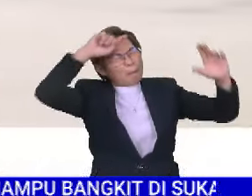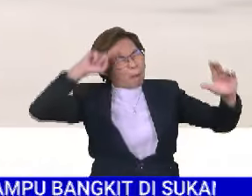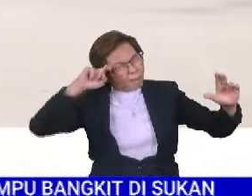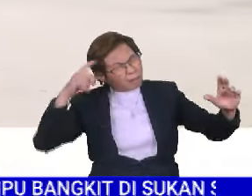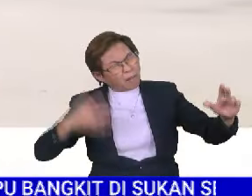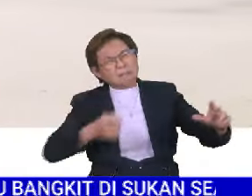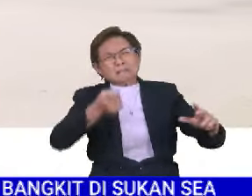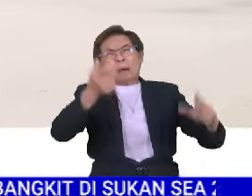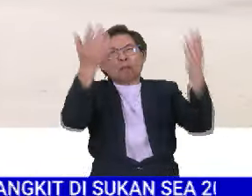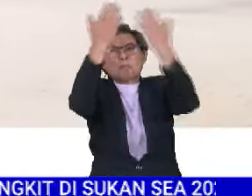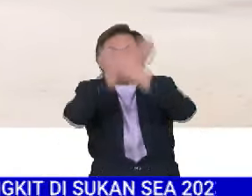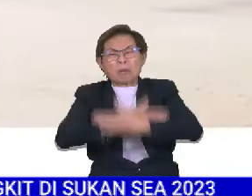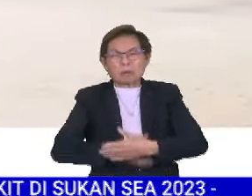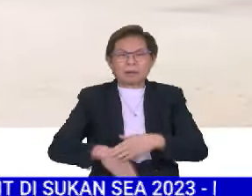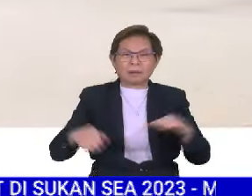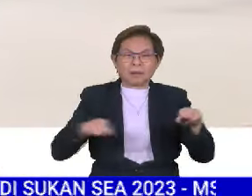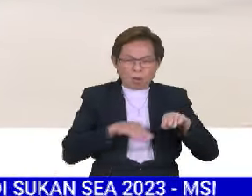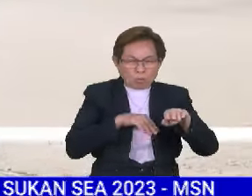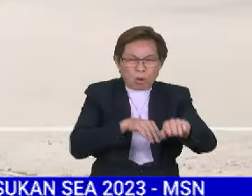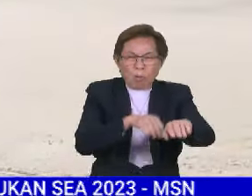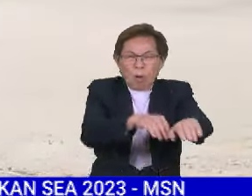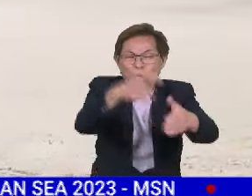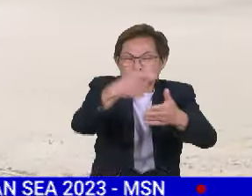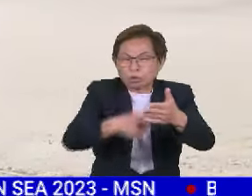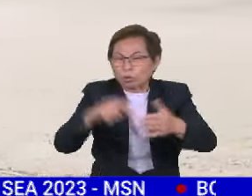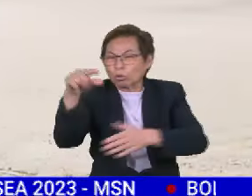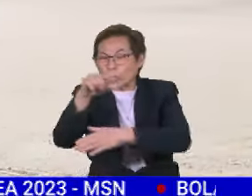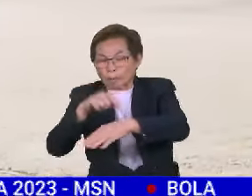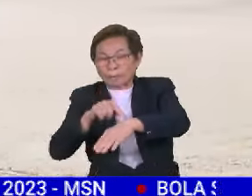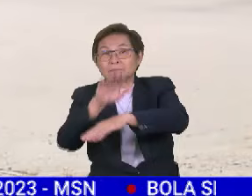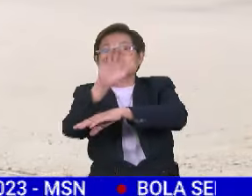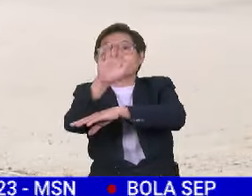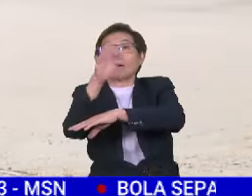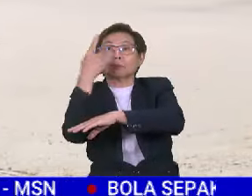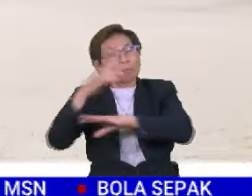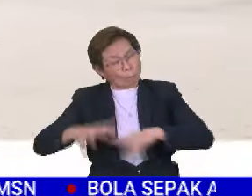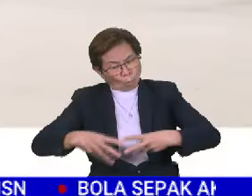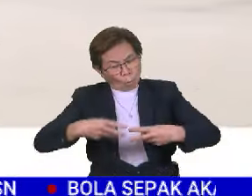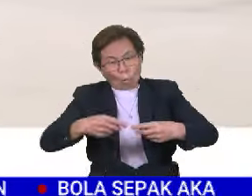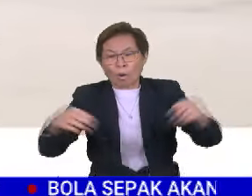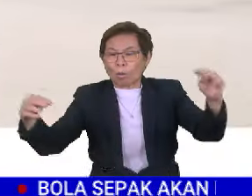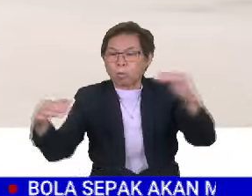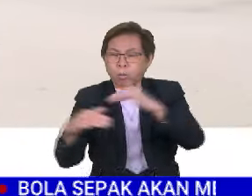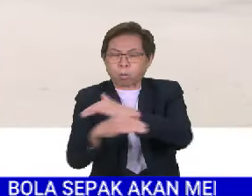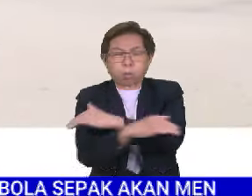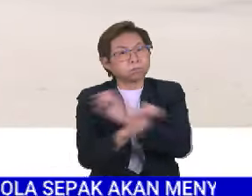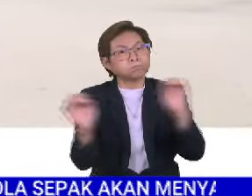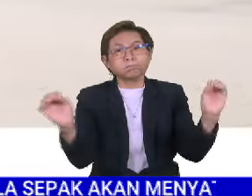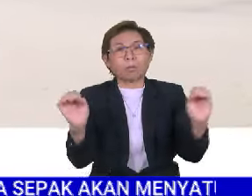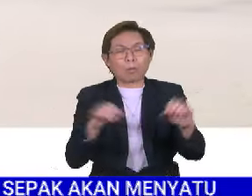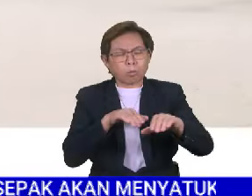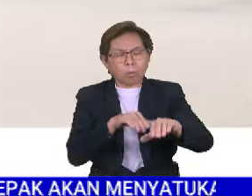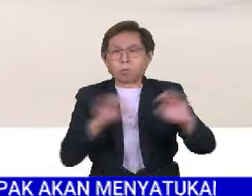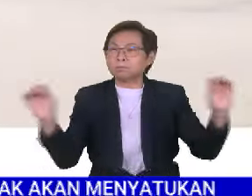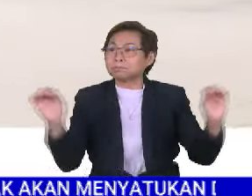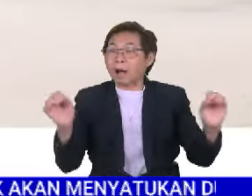mendung. Dan difahamkan aliran trafik di Plaza Tol Gombak ini pada tengah hari tadi lancar kedua-dua laluan tanpa sebarang